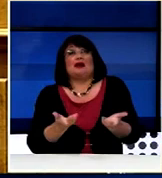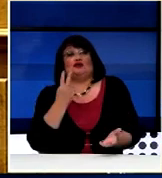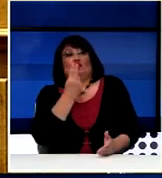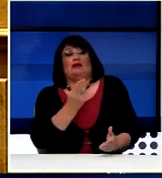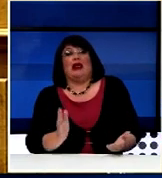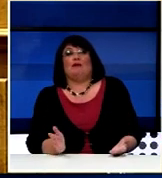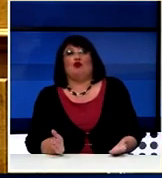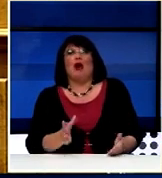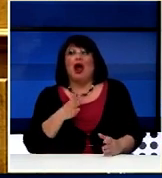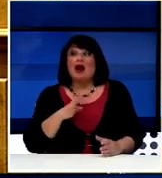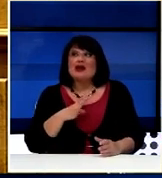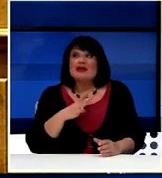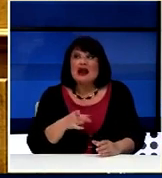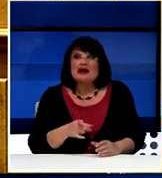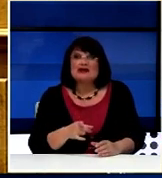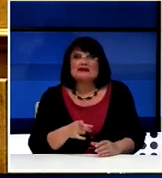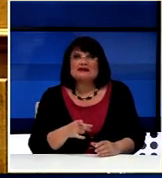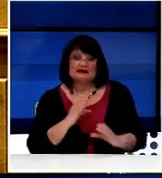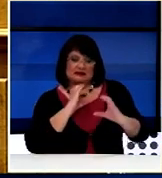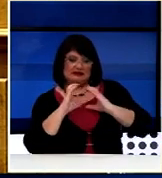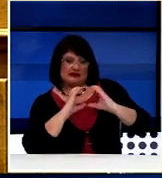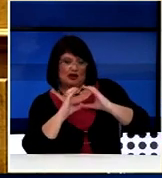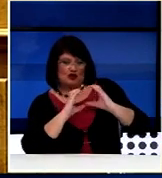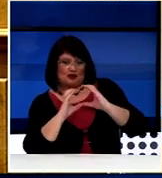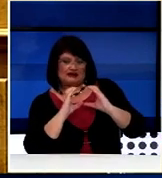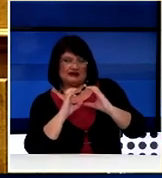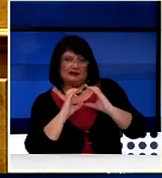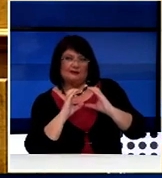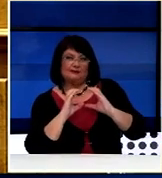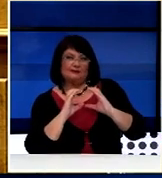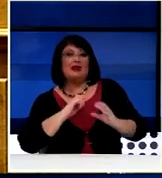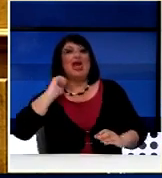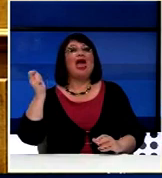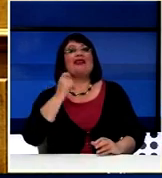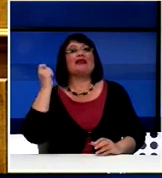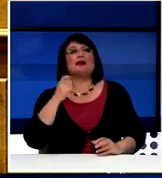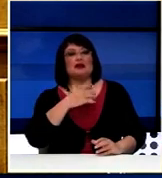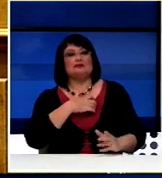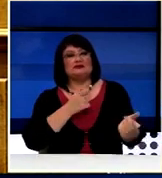Και αν θέλετε συνεννόηση για εθνική στρατηγική